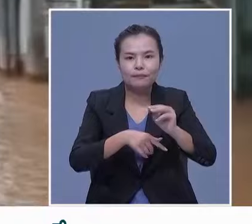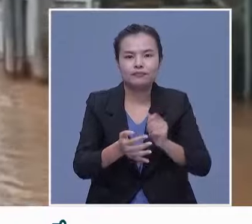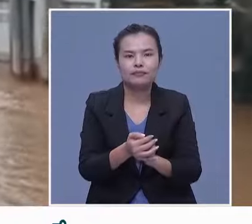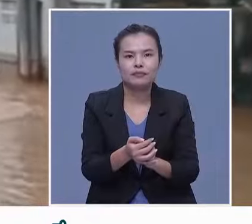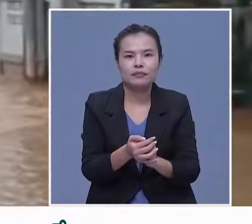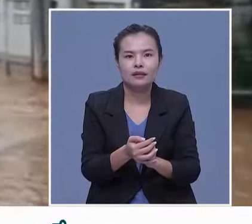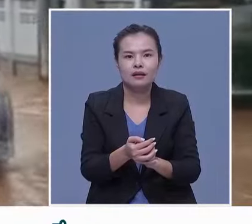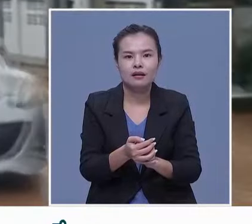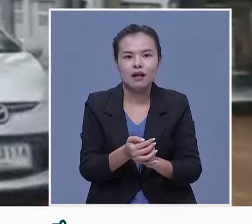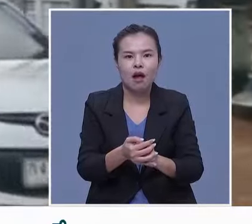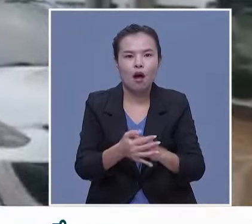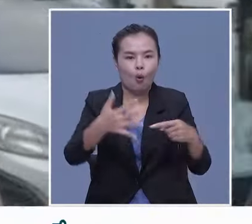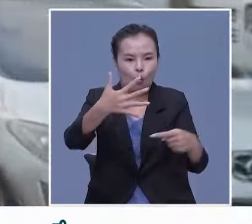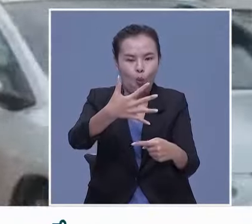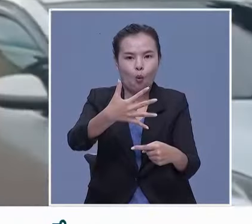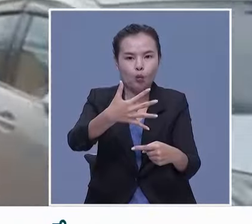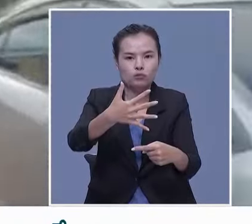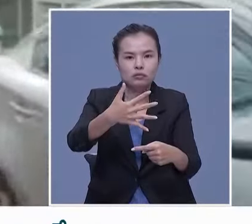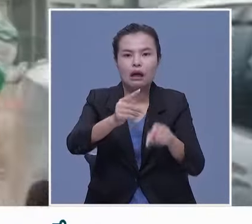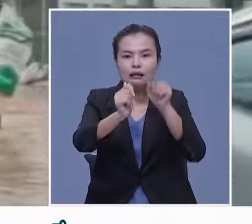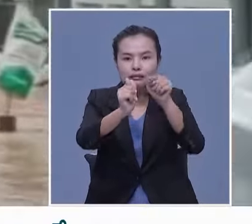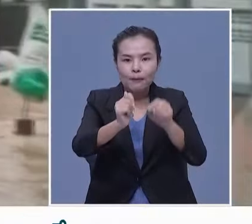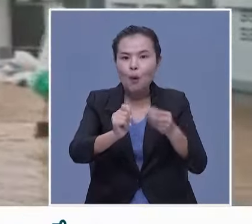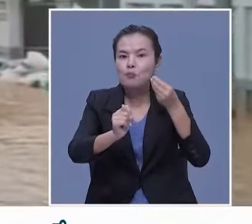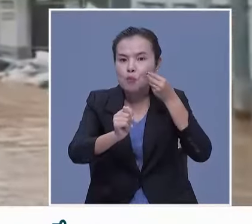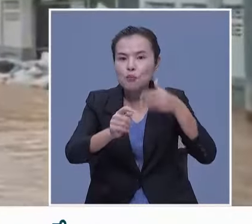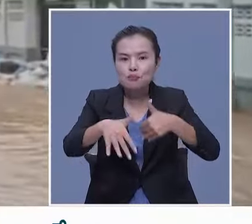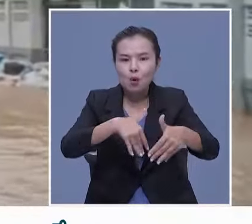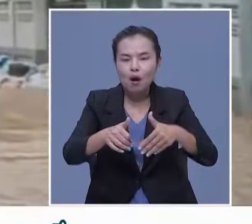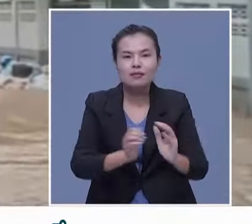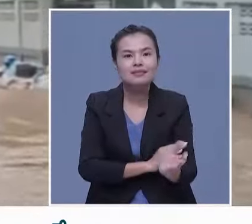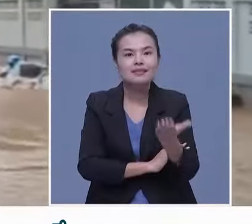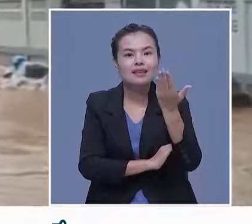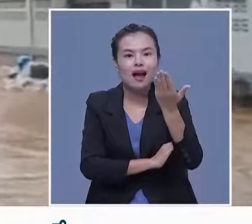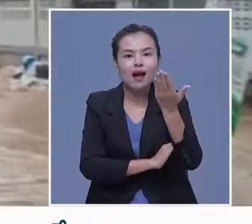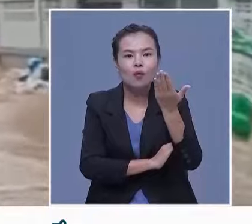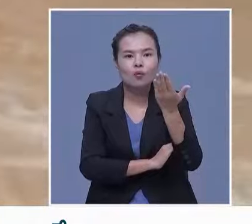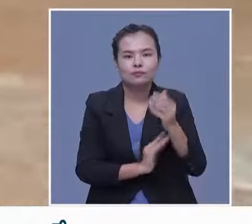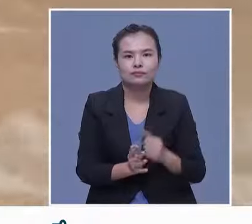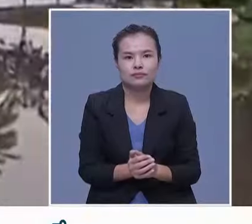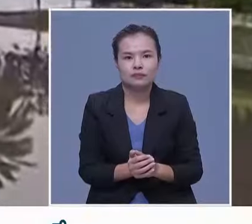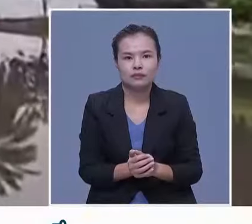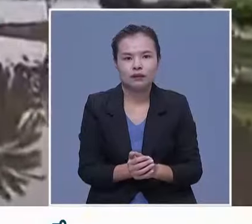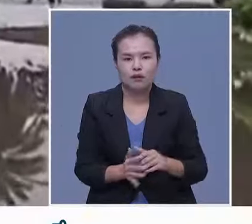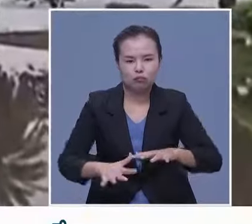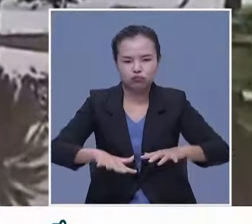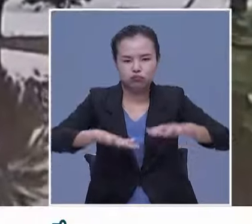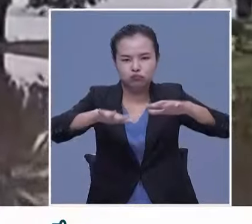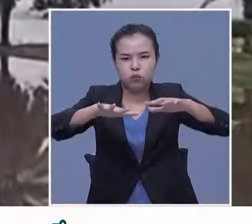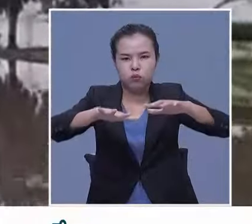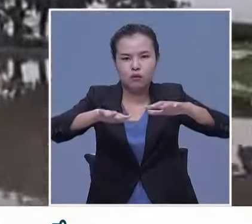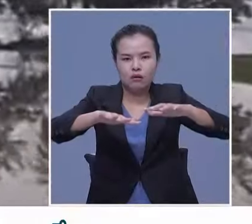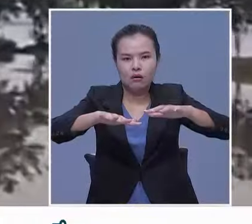แล้วก็แม่ต่ำเมืองชุมด้วยนะคะในขณะที่ช่วงเช้าวันนี้ค่ะลับน้ำบริเวณกว้านพะเยาก็ยังเพิ่มขึ้นนะคะ